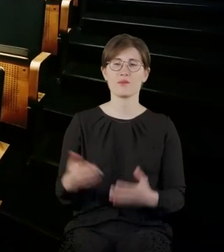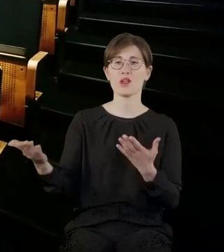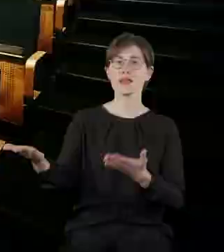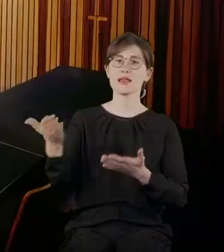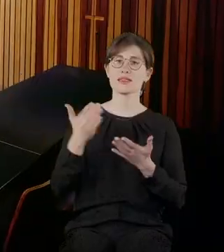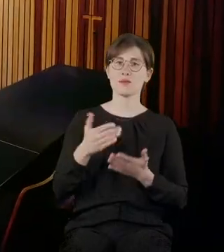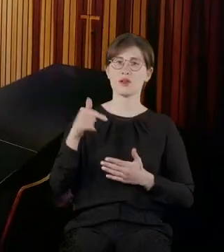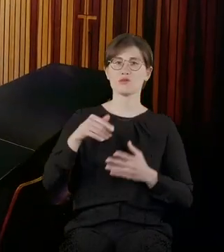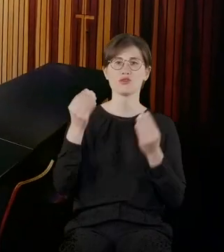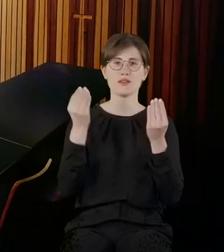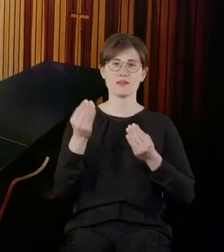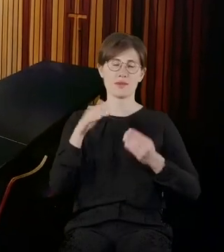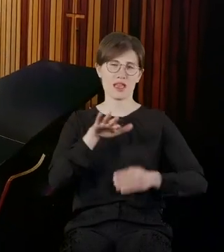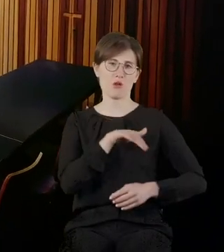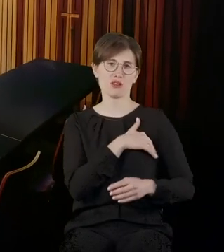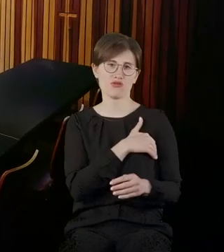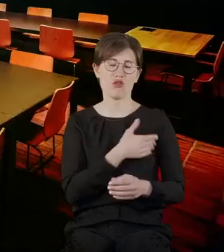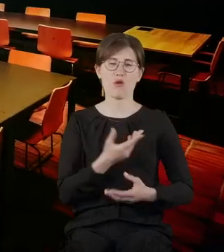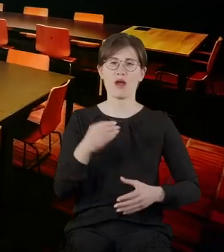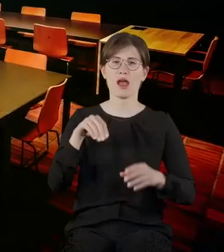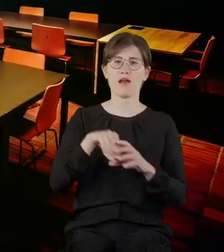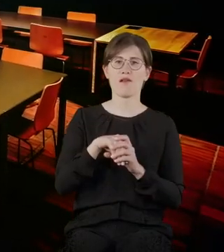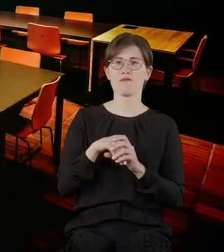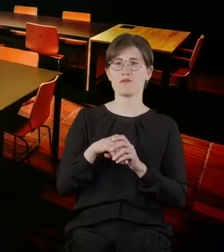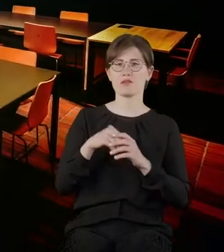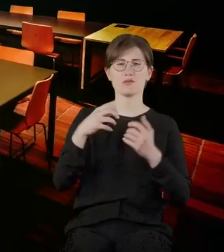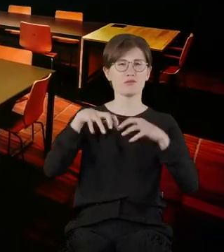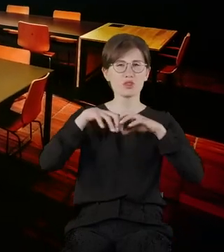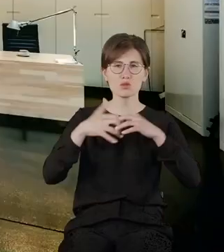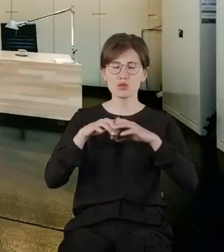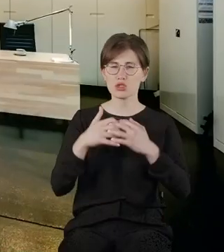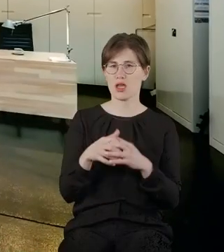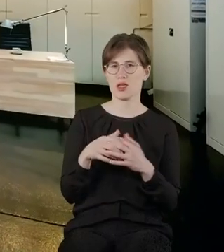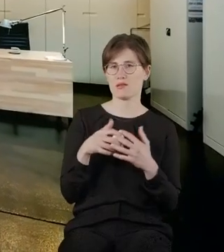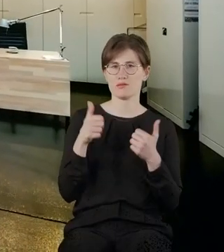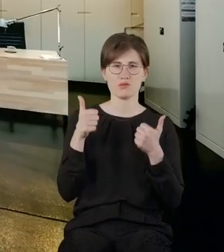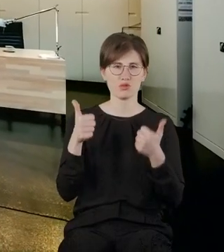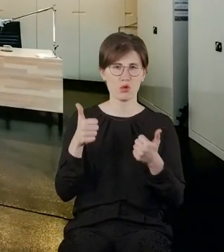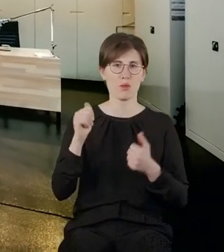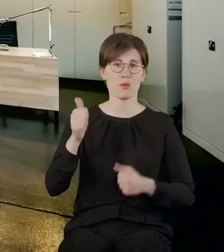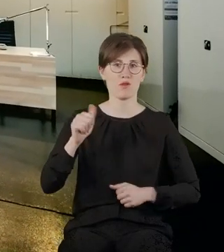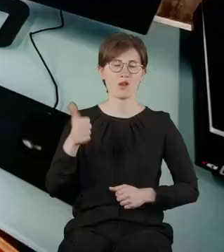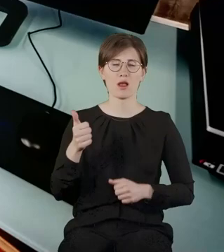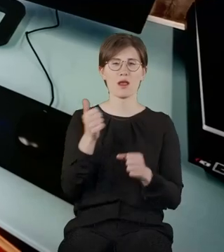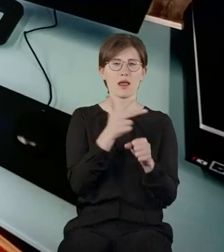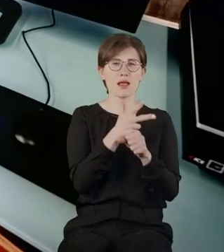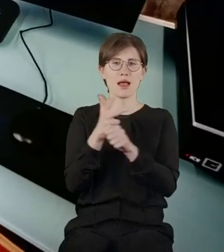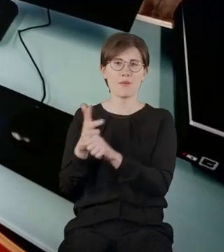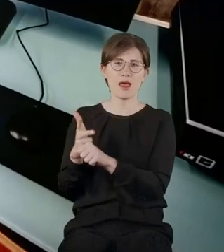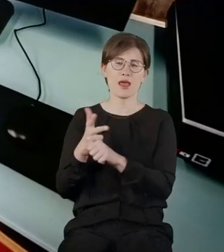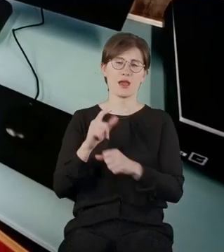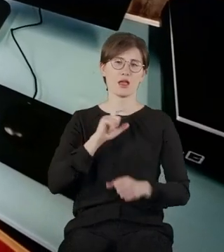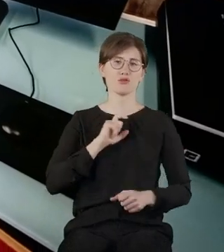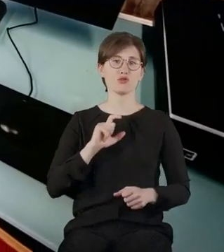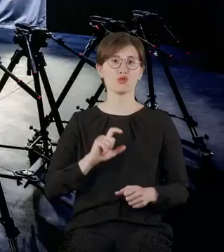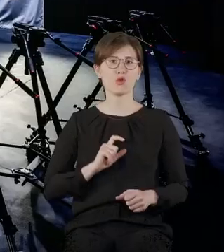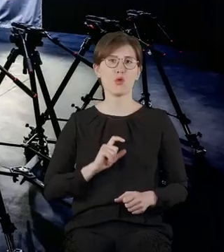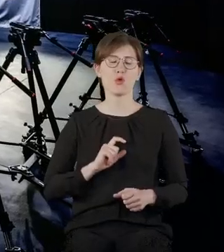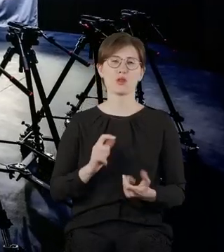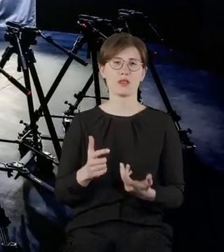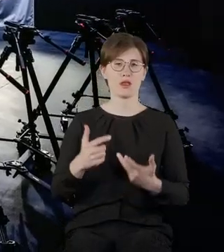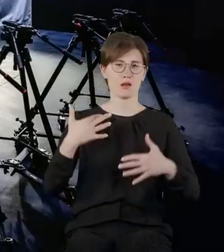Zapraszamy do wspaniałej szkoły, znakomicie wyposażonej, znakomity sprzęt, wspaniałe kamery, wspaniałe studia, wspaniałe